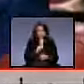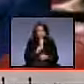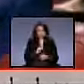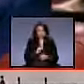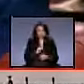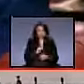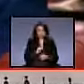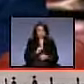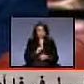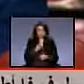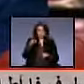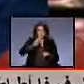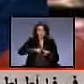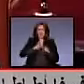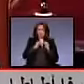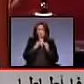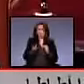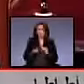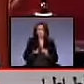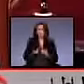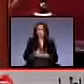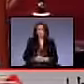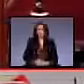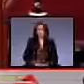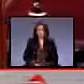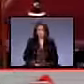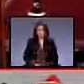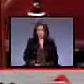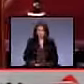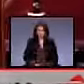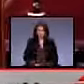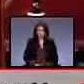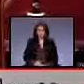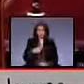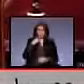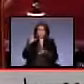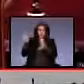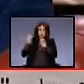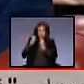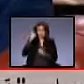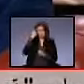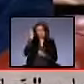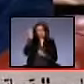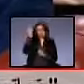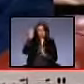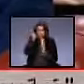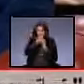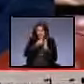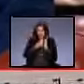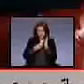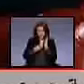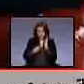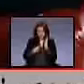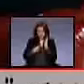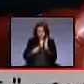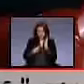بايه، محمود يبقى شكله ايه دلوقتي؟ لا ده موضوع بقى، ده احنا ايه لازم نكلم مؤلف دلوقتي؟ لا لا لا، ده احنا هنحط له